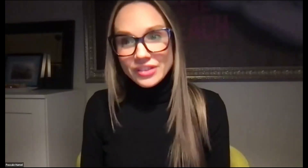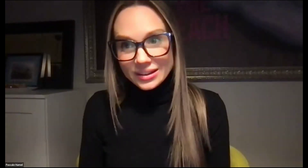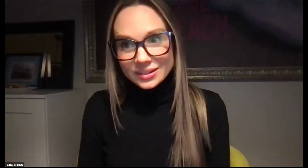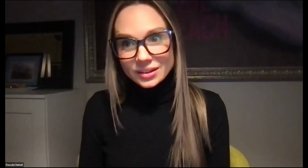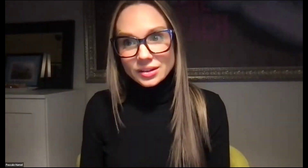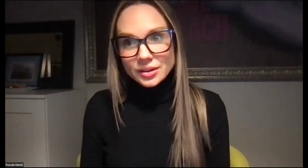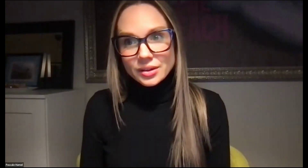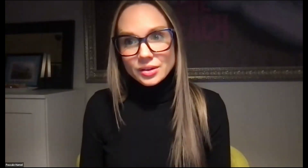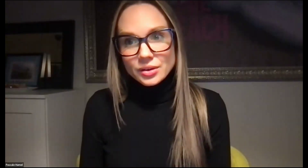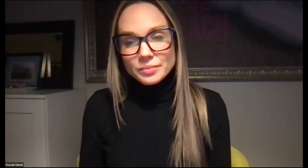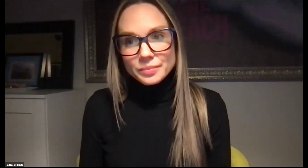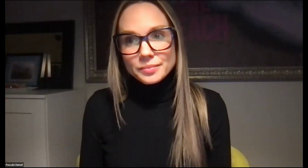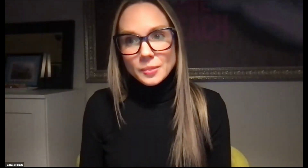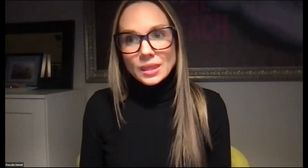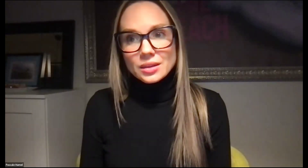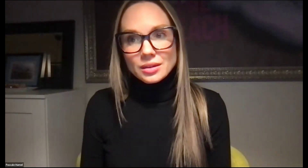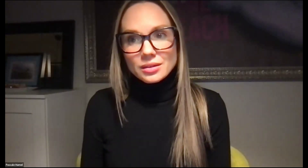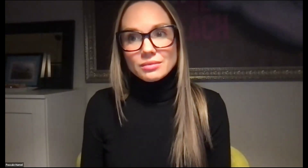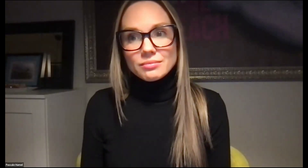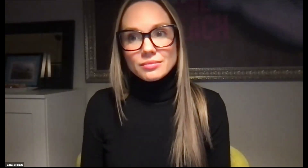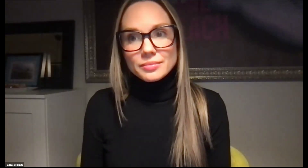elle est parfaite,